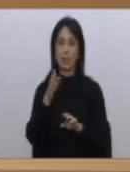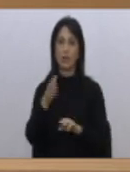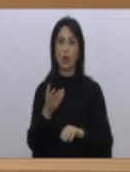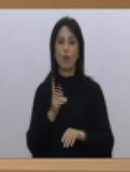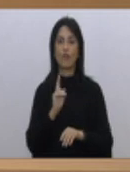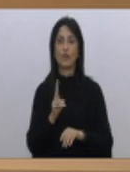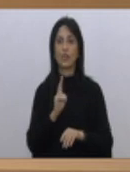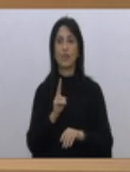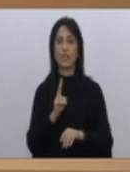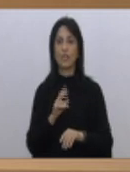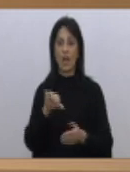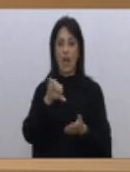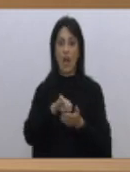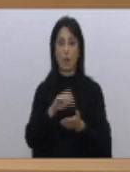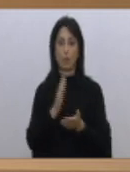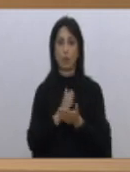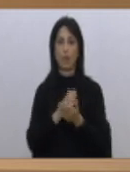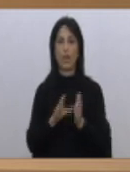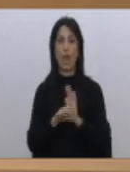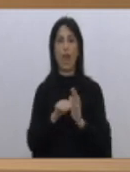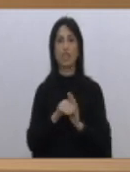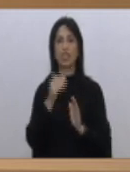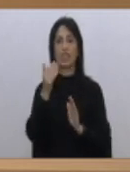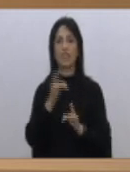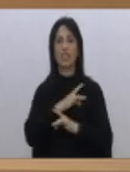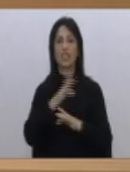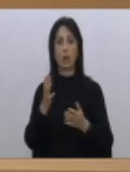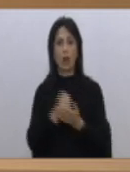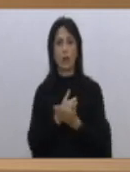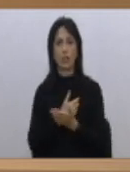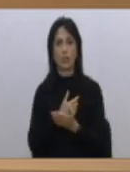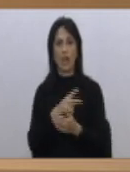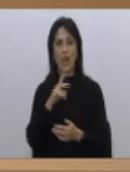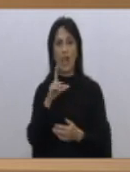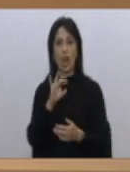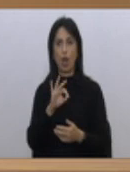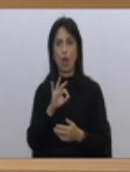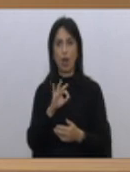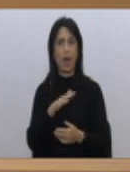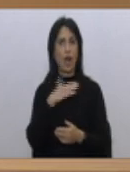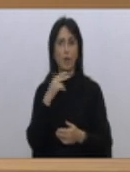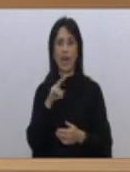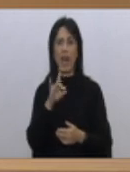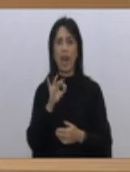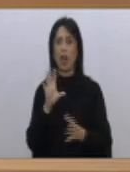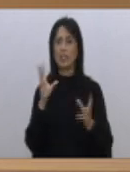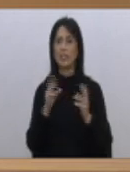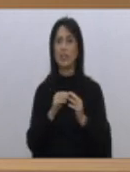რომლებიც გამოსული ხართ ეხლა და არჩევნებში თქვენ ზეიმობთ გამარჯვებას. ლელო, არ მინდოდა ლელოსთან